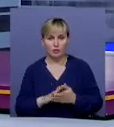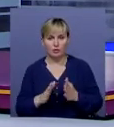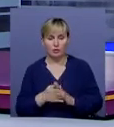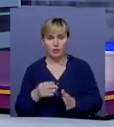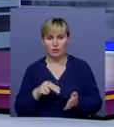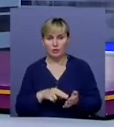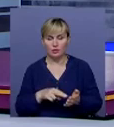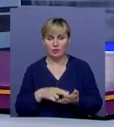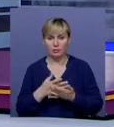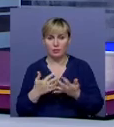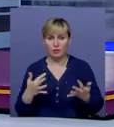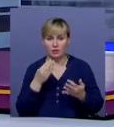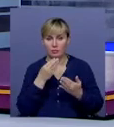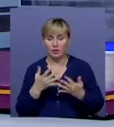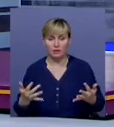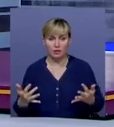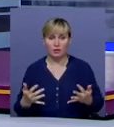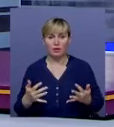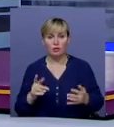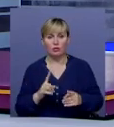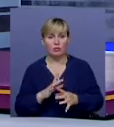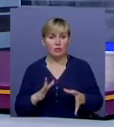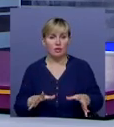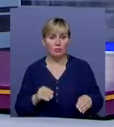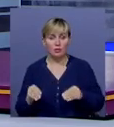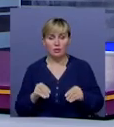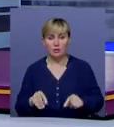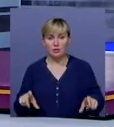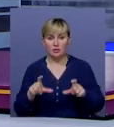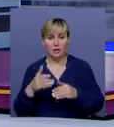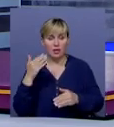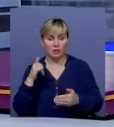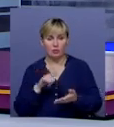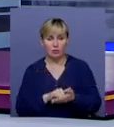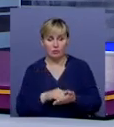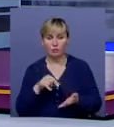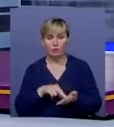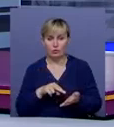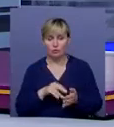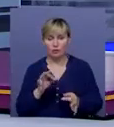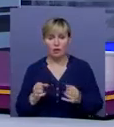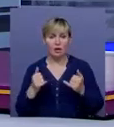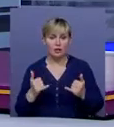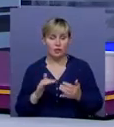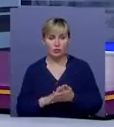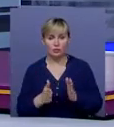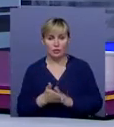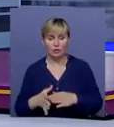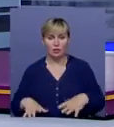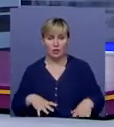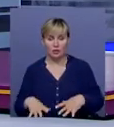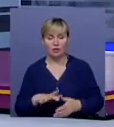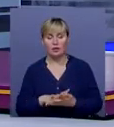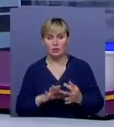ценами на социально значимое продовольствие. В избежание спекуляций ранее была установлена предельная цена. О нынешней ситуации на рынке